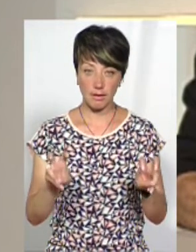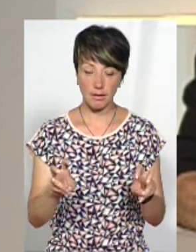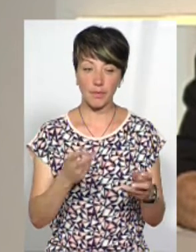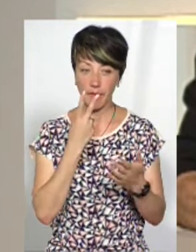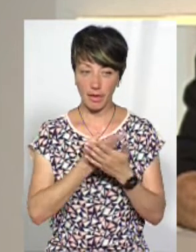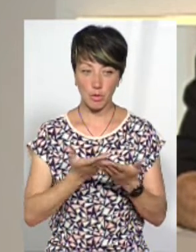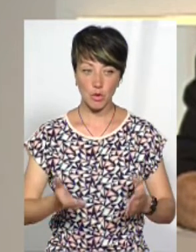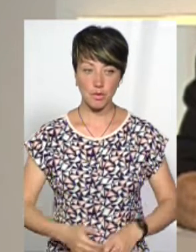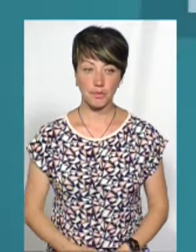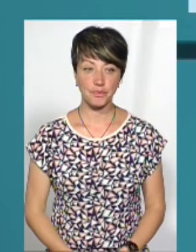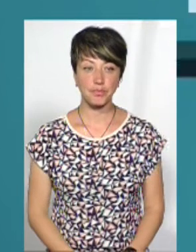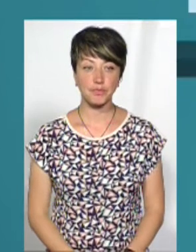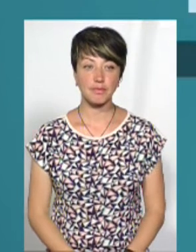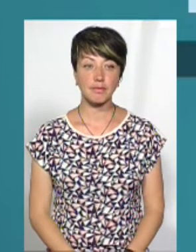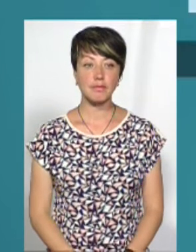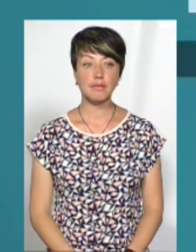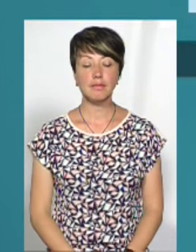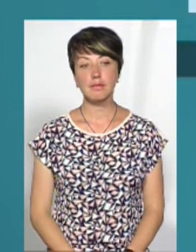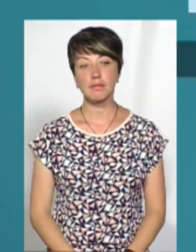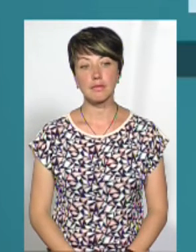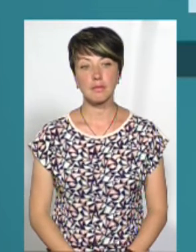Полянський. Дивимось.